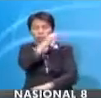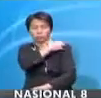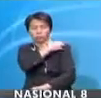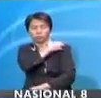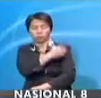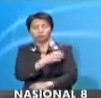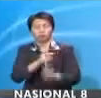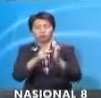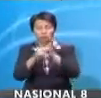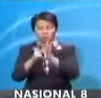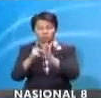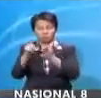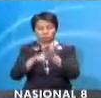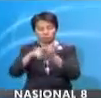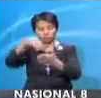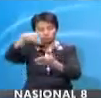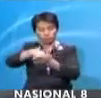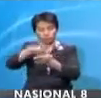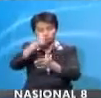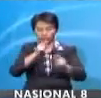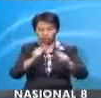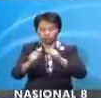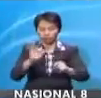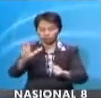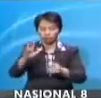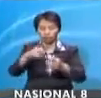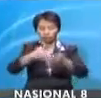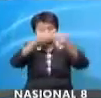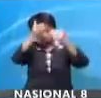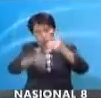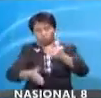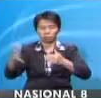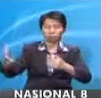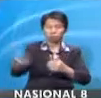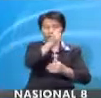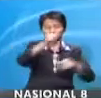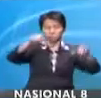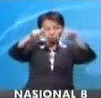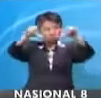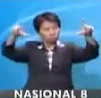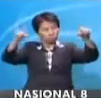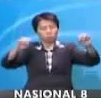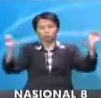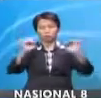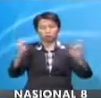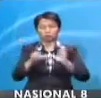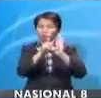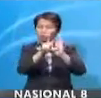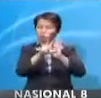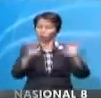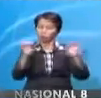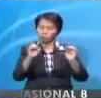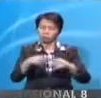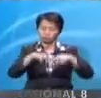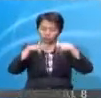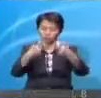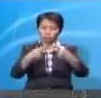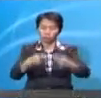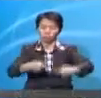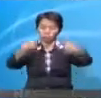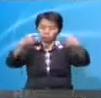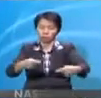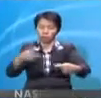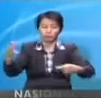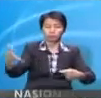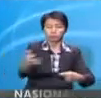penguatkuasa kempen pilihan raya. Ia berikutan tindakan mereka menurun dan merampas kain rentang tiada logo mana-mana parti yang bertanding.